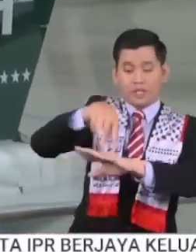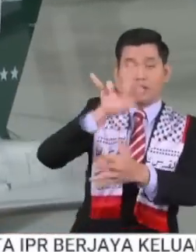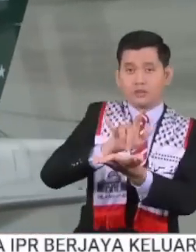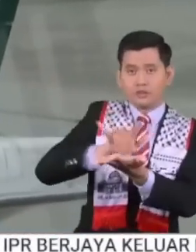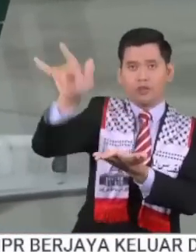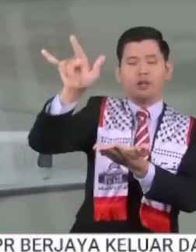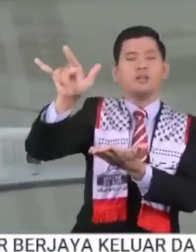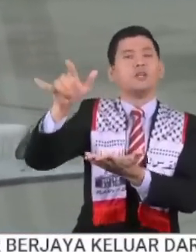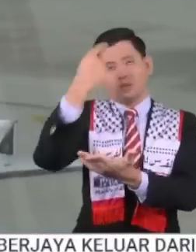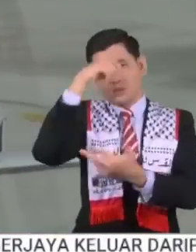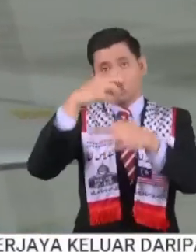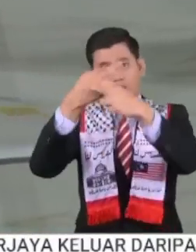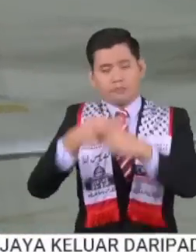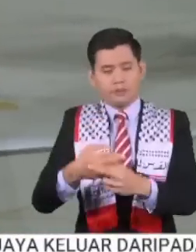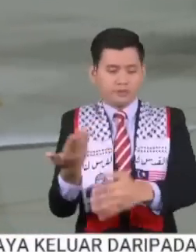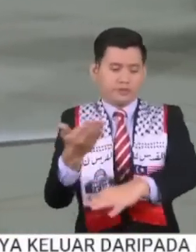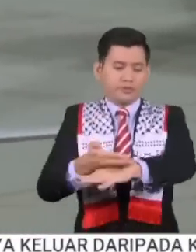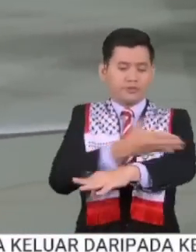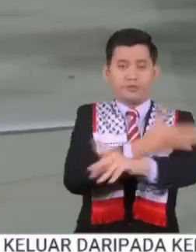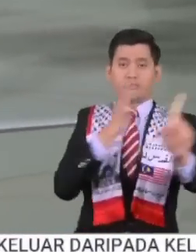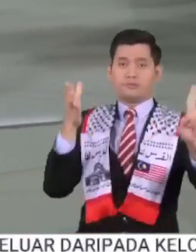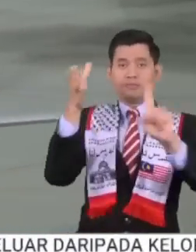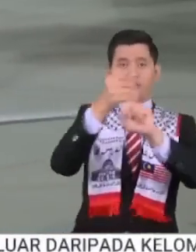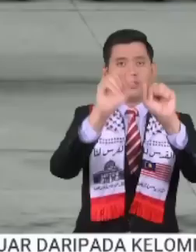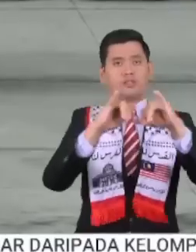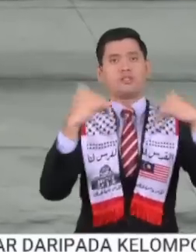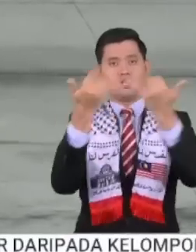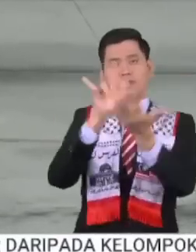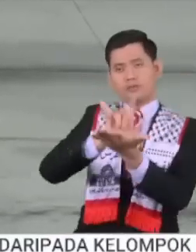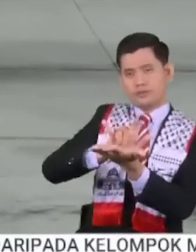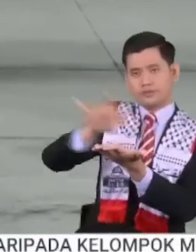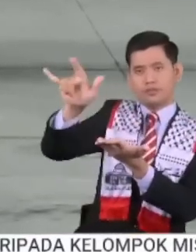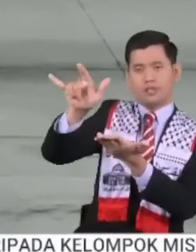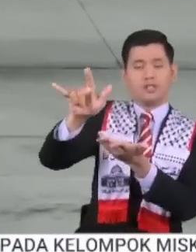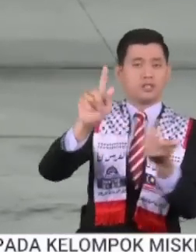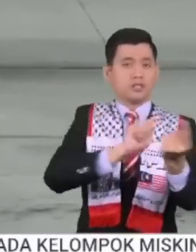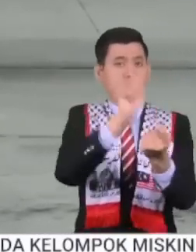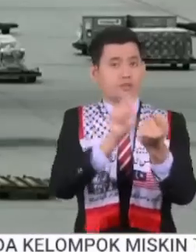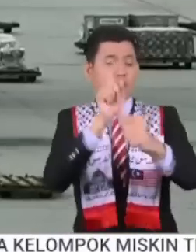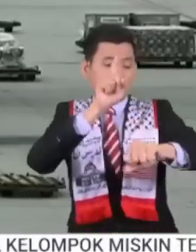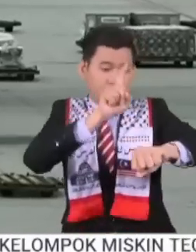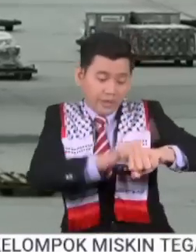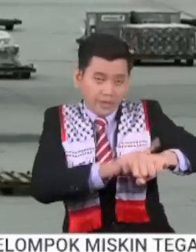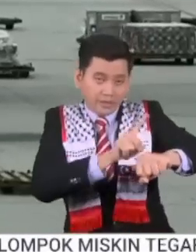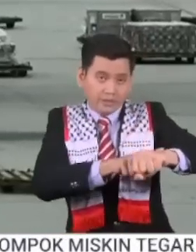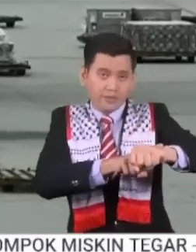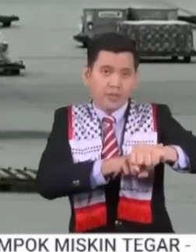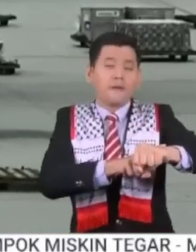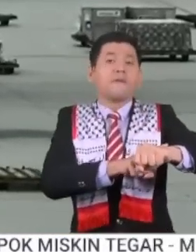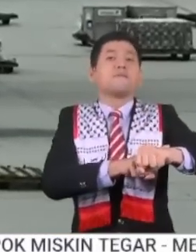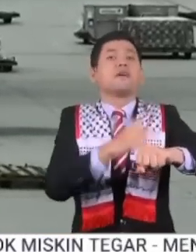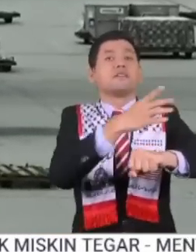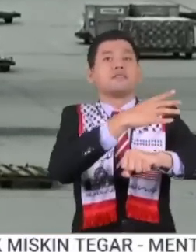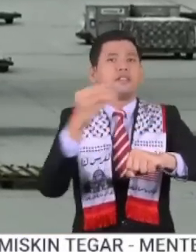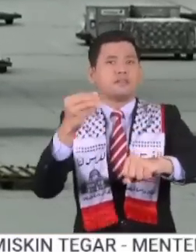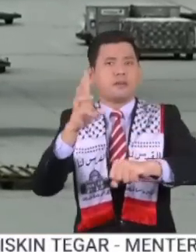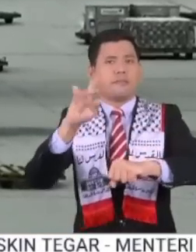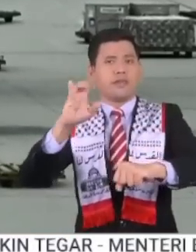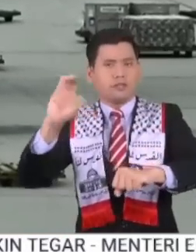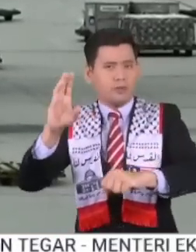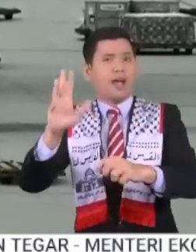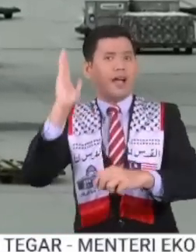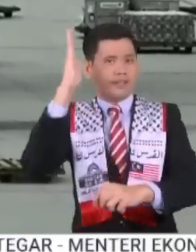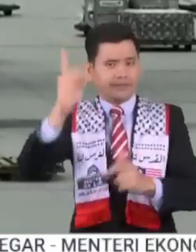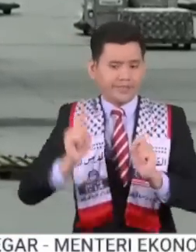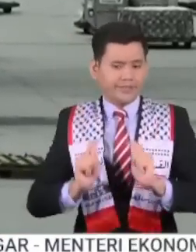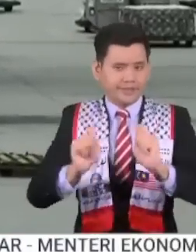Bagi memperbaiki serta meningkatkan lagi pencapaian syarikat penerbangan dalam ketepatan waktu ini, MAFCOM juga akan mengambil tindakan